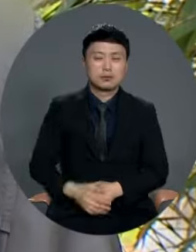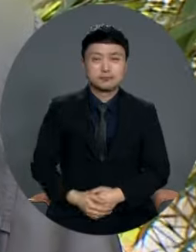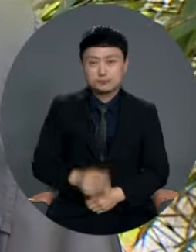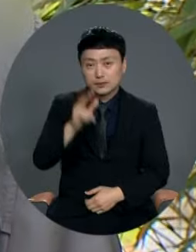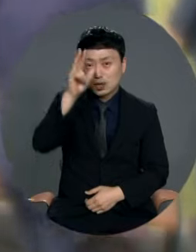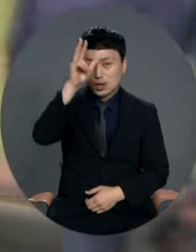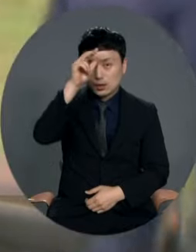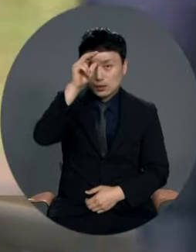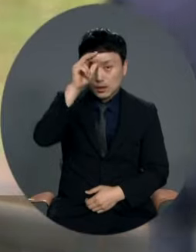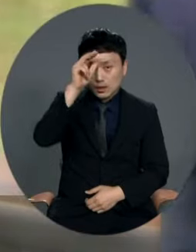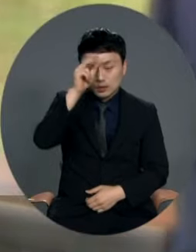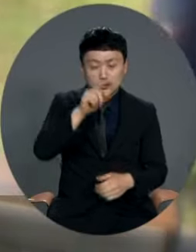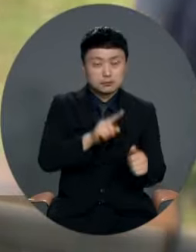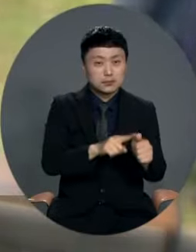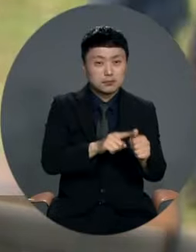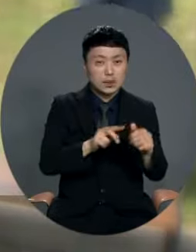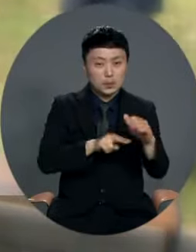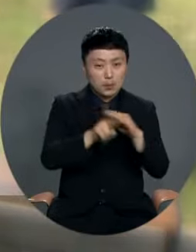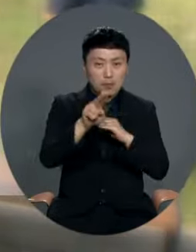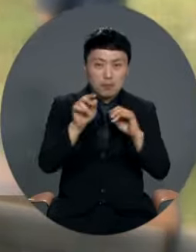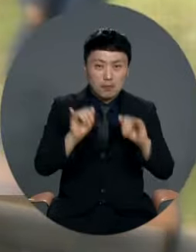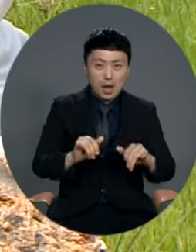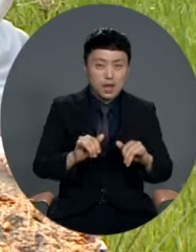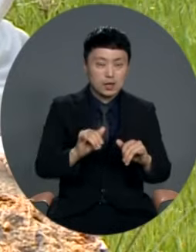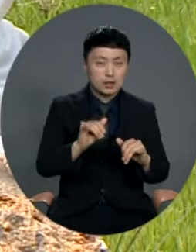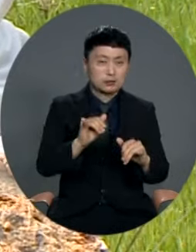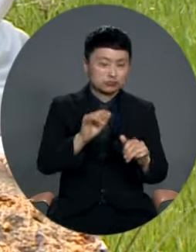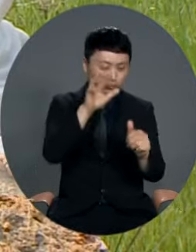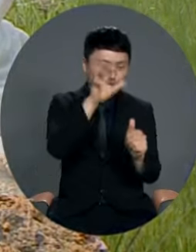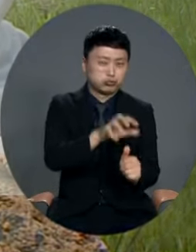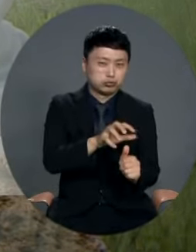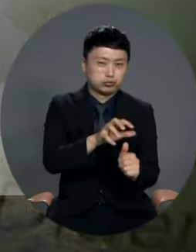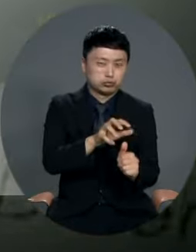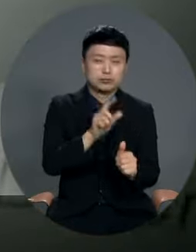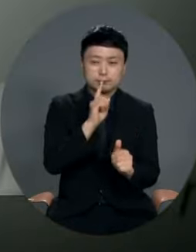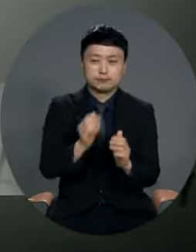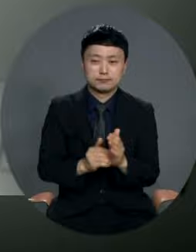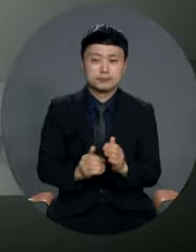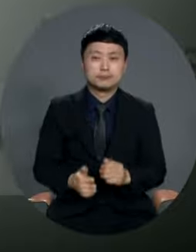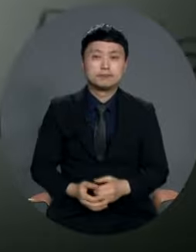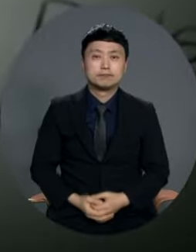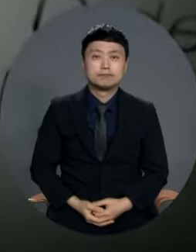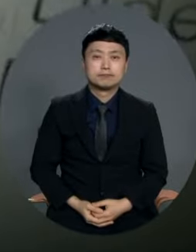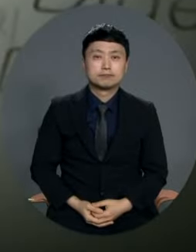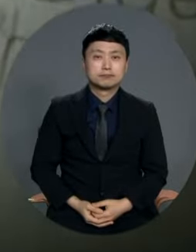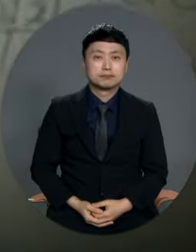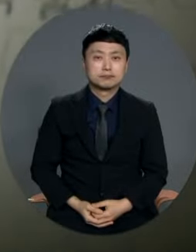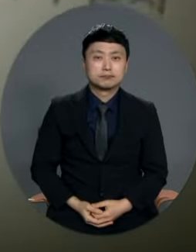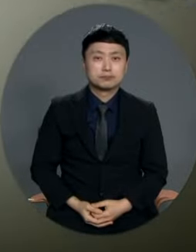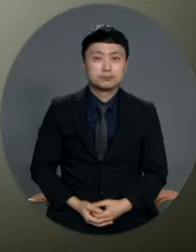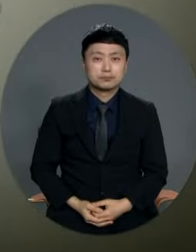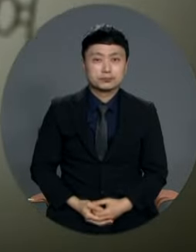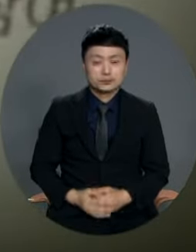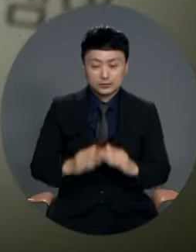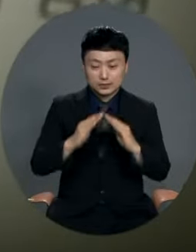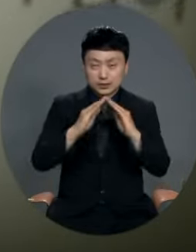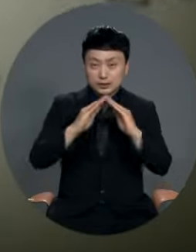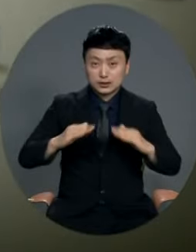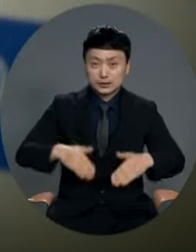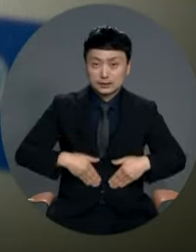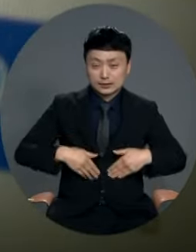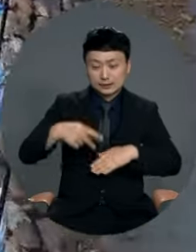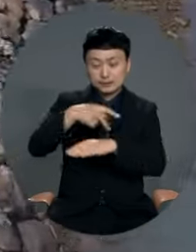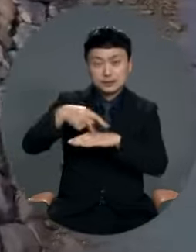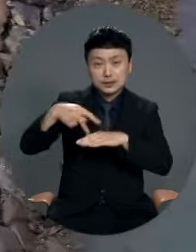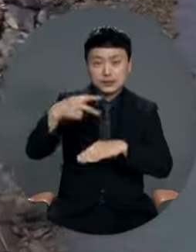경찰은 최씨가 도주할우려가있어체포영장이발부됐다고설명했다. 전라남도신안군은2019년해도도